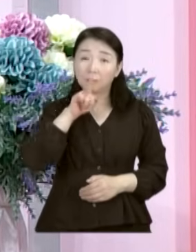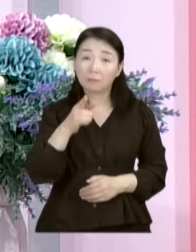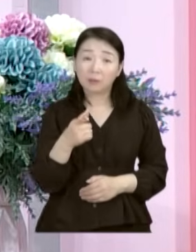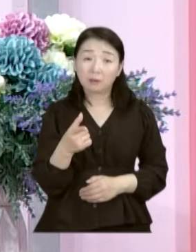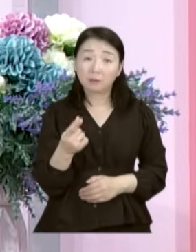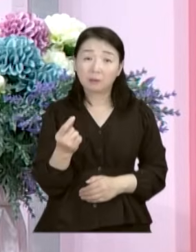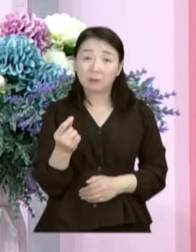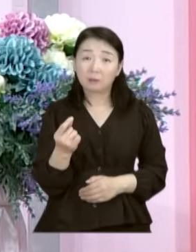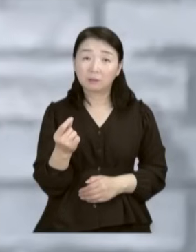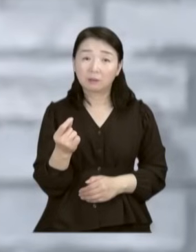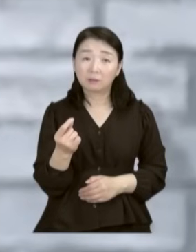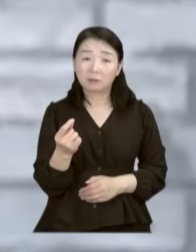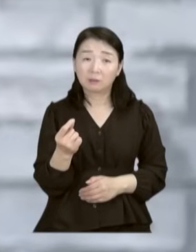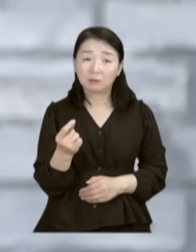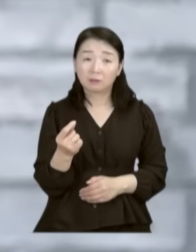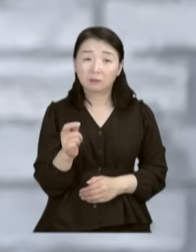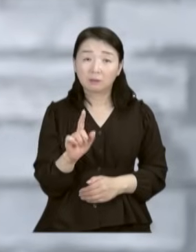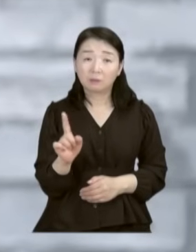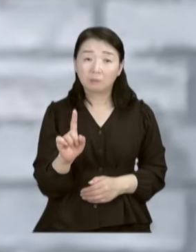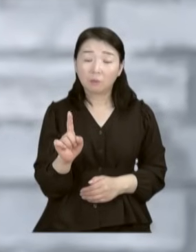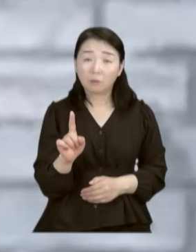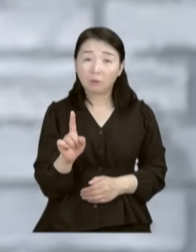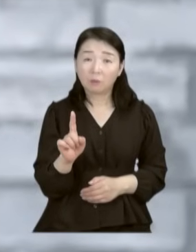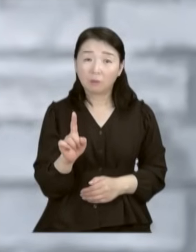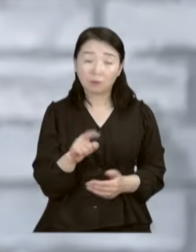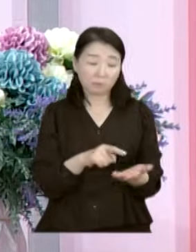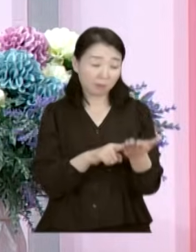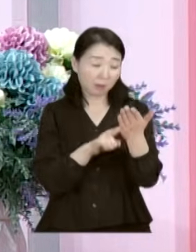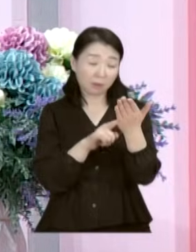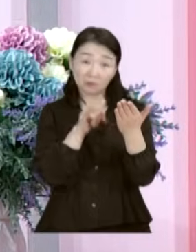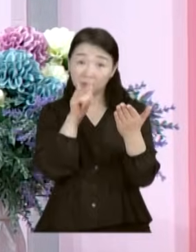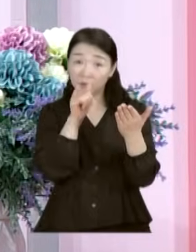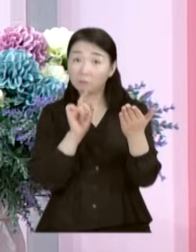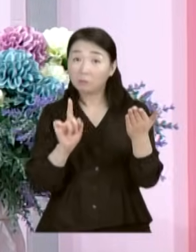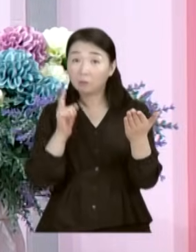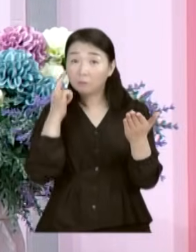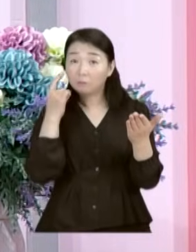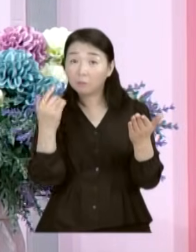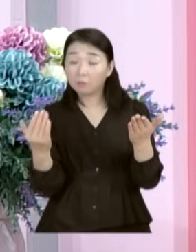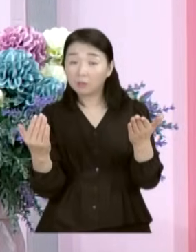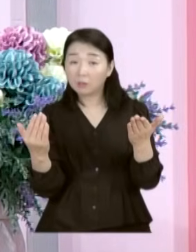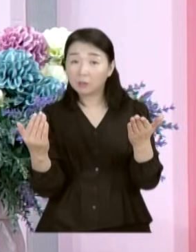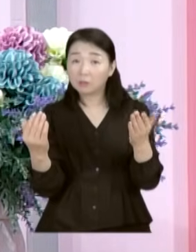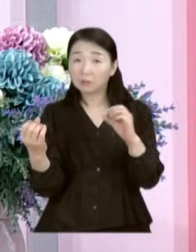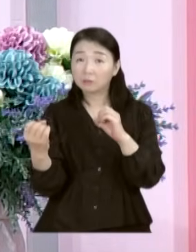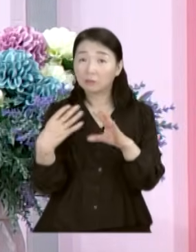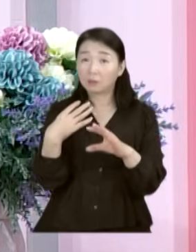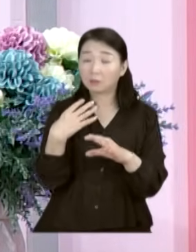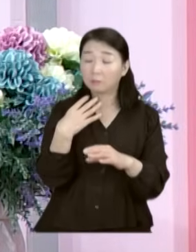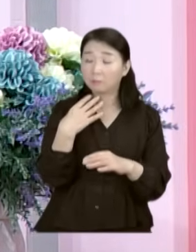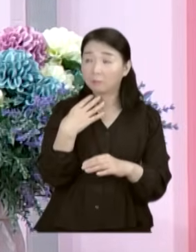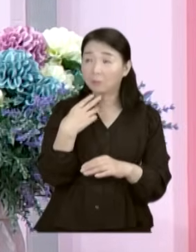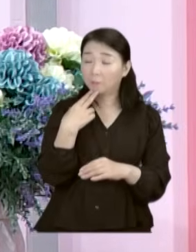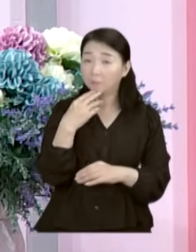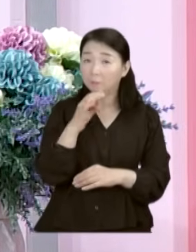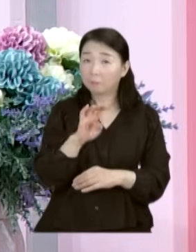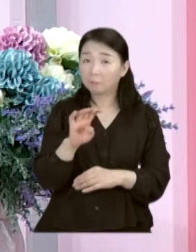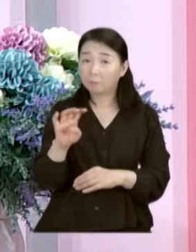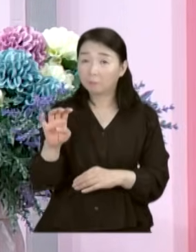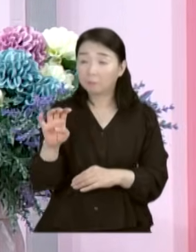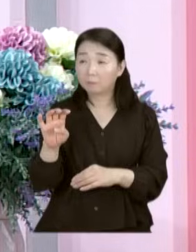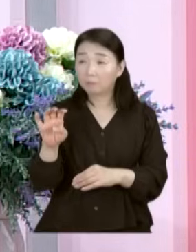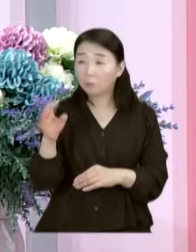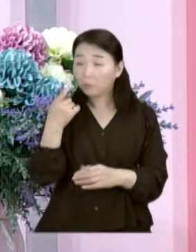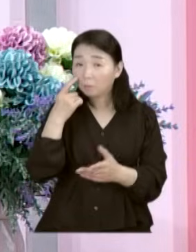빨리 병원을 오라고 하시더라고요 뭐가 나왔어요 그랬더니 대답을 못